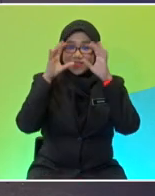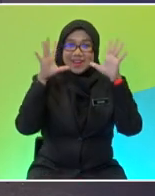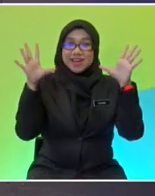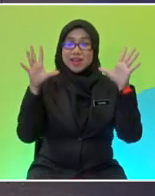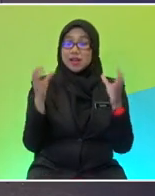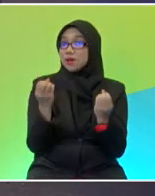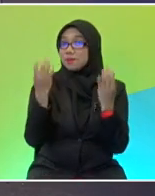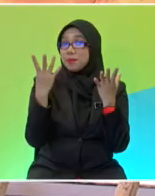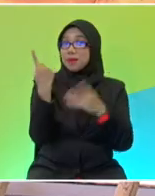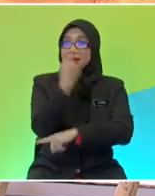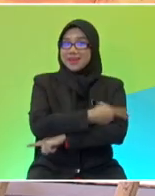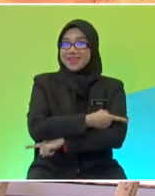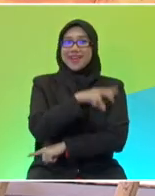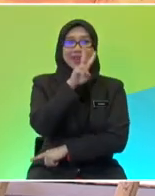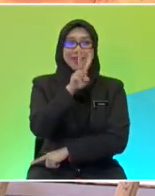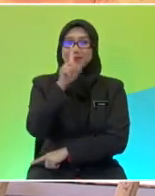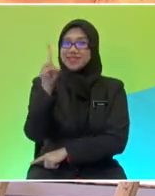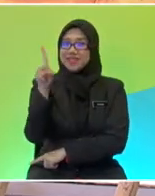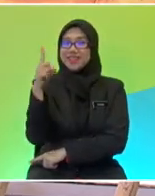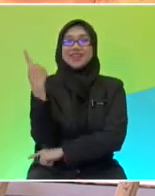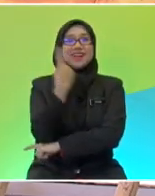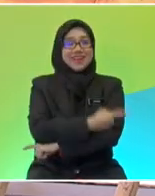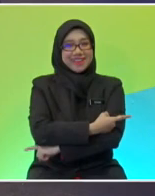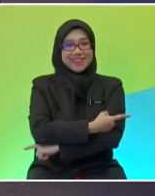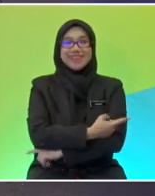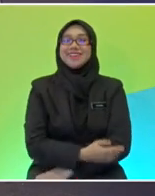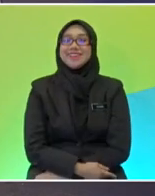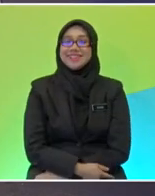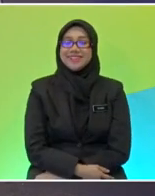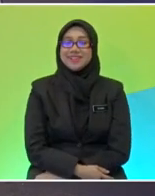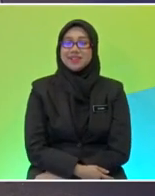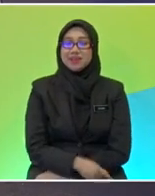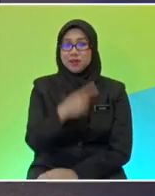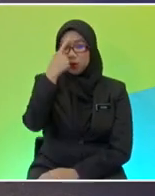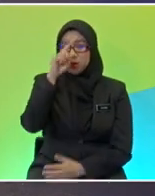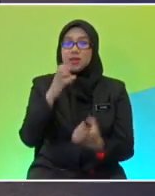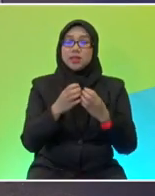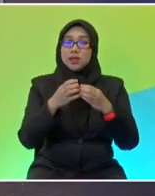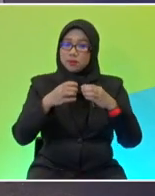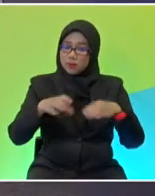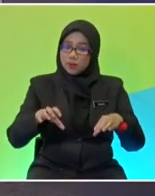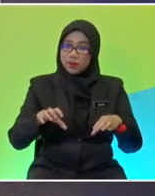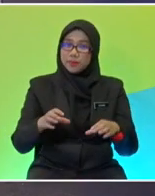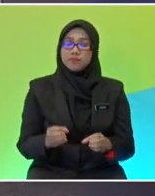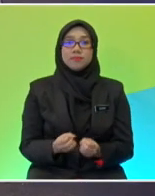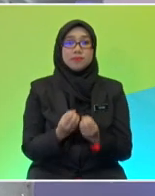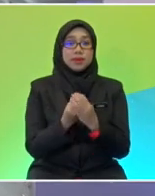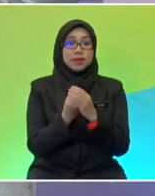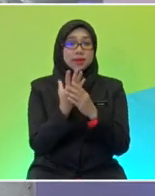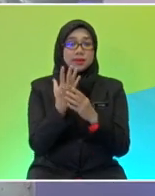hari tadi 21 hari ya untuk telur tersebut menetas kemudian